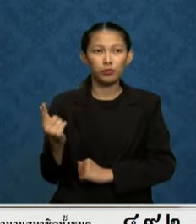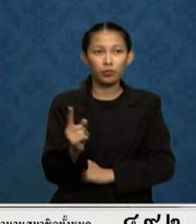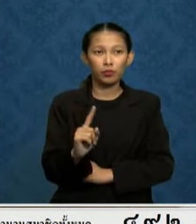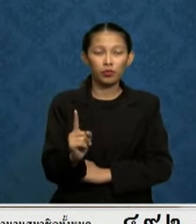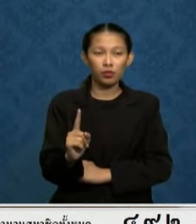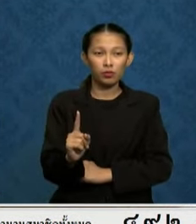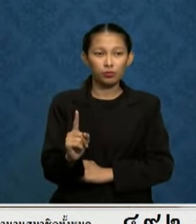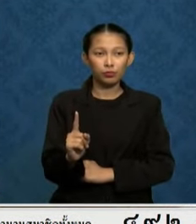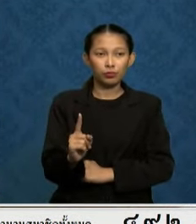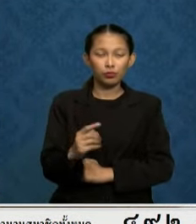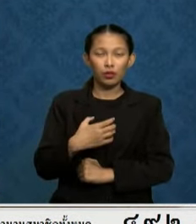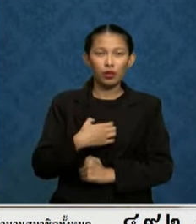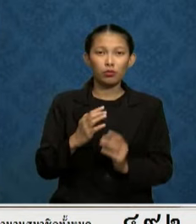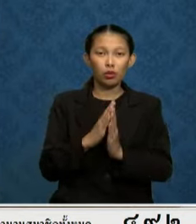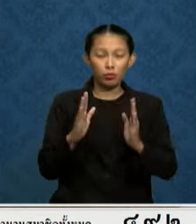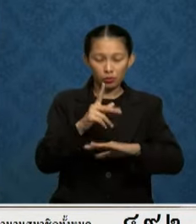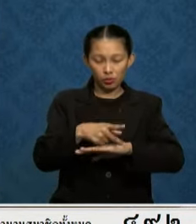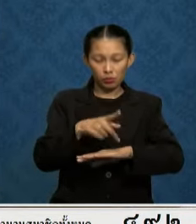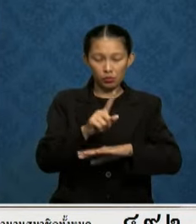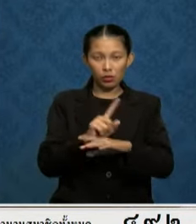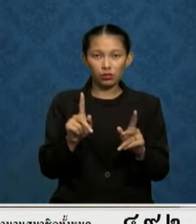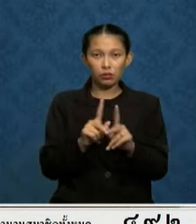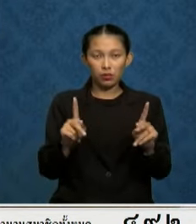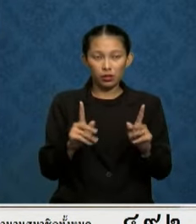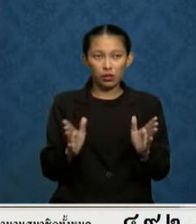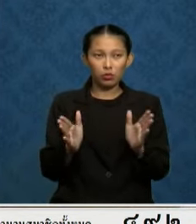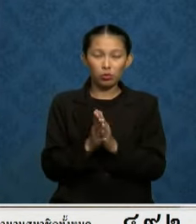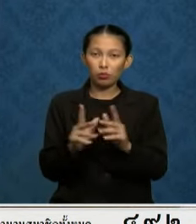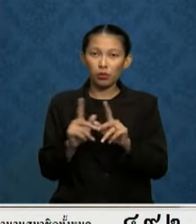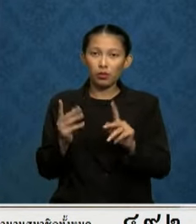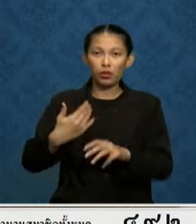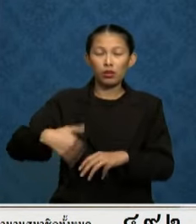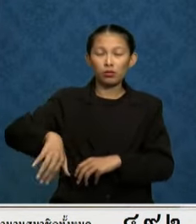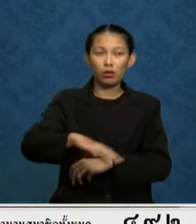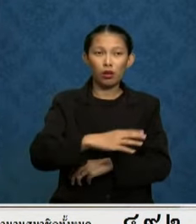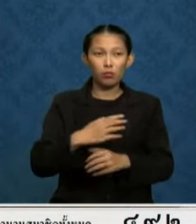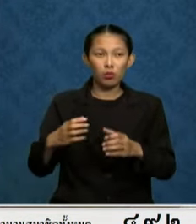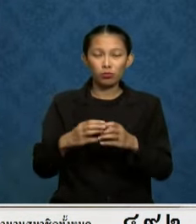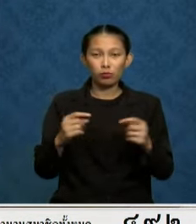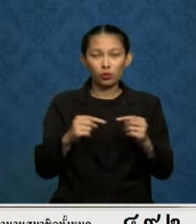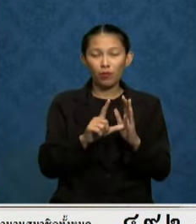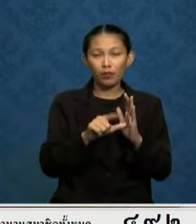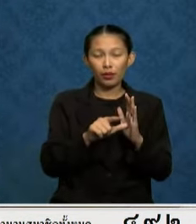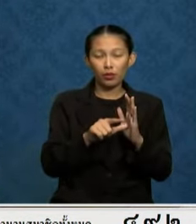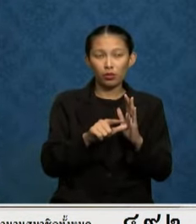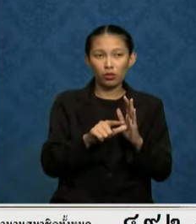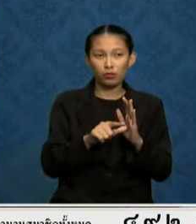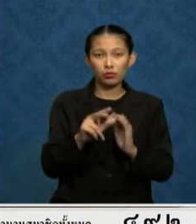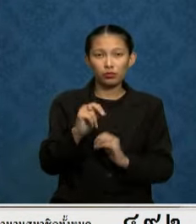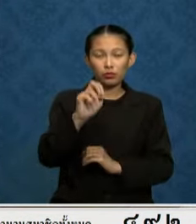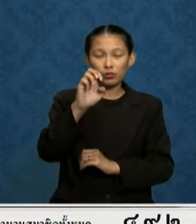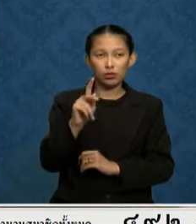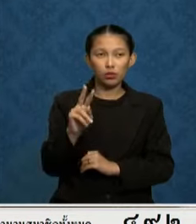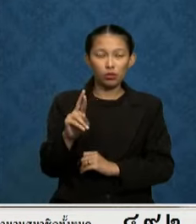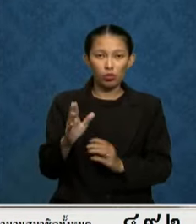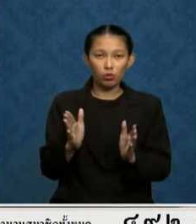ทท่านกัเฉพการรวมทั้งท่านกักฤจการทุกท่านโ Gesch Sinn เรียหรอท่านิกรร